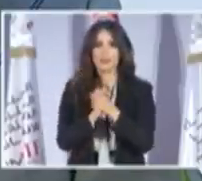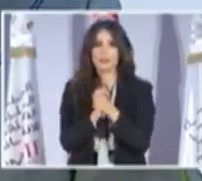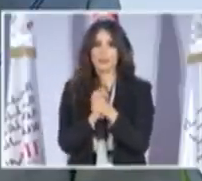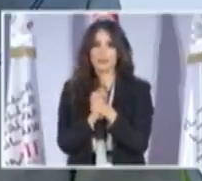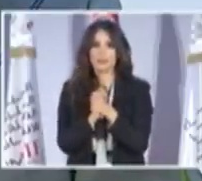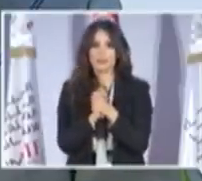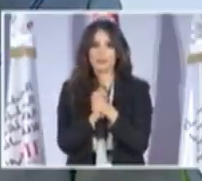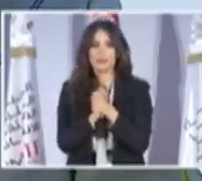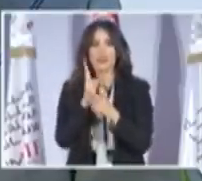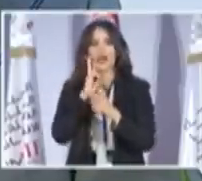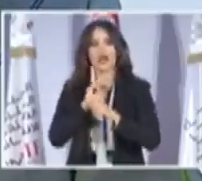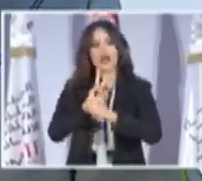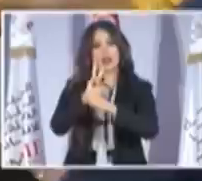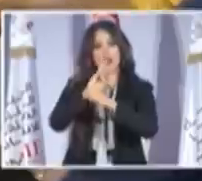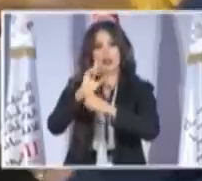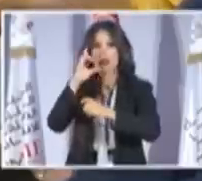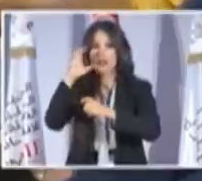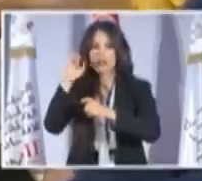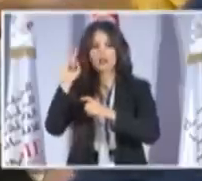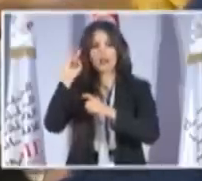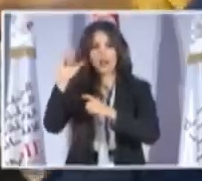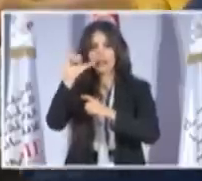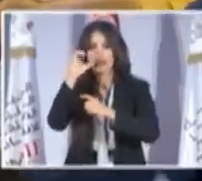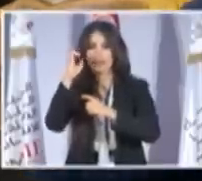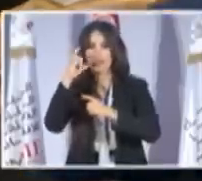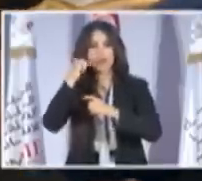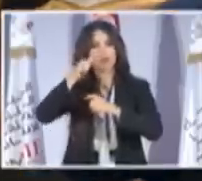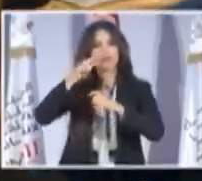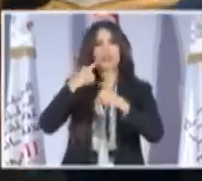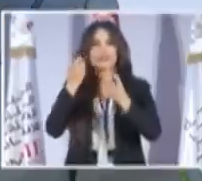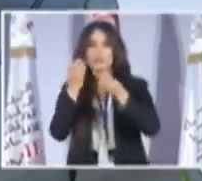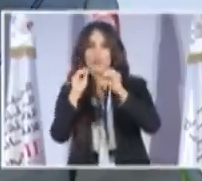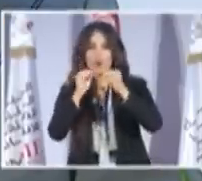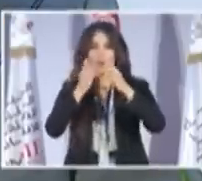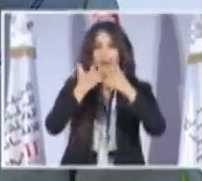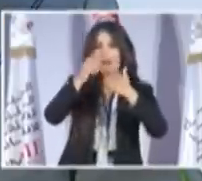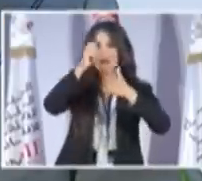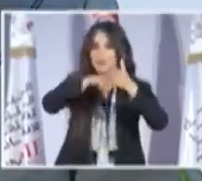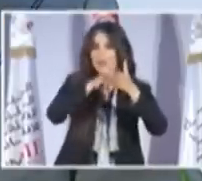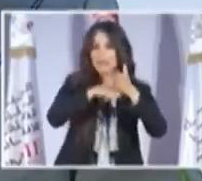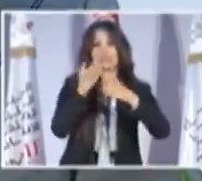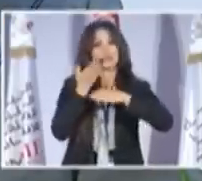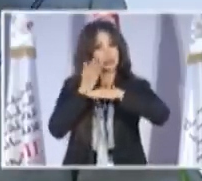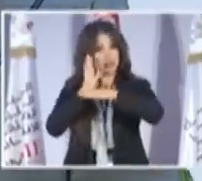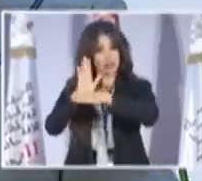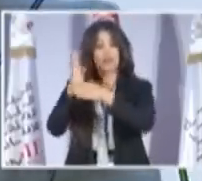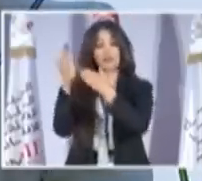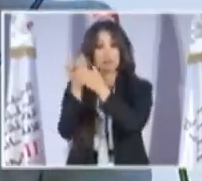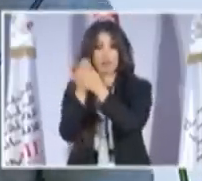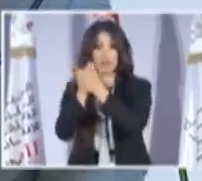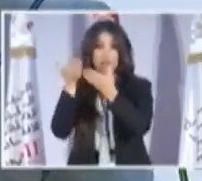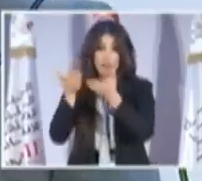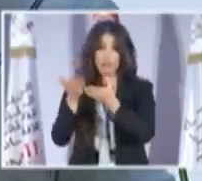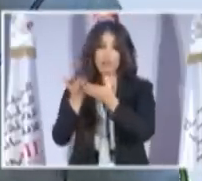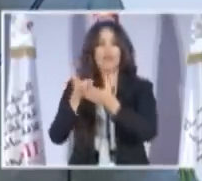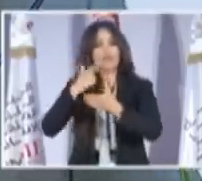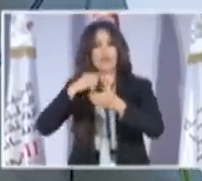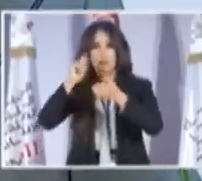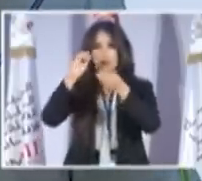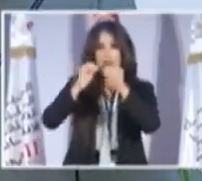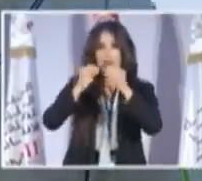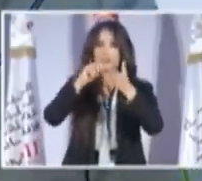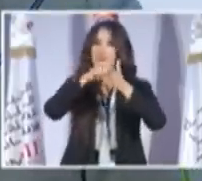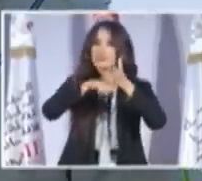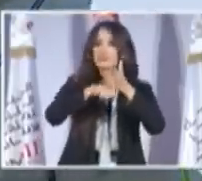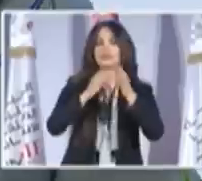ملاحظاته الان من تجاوزت اه احالت علينا اه بعض هذه التجاوزات في